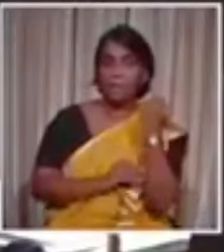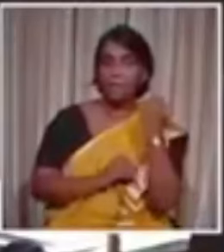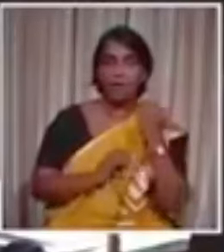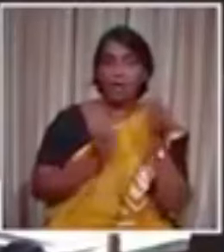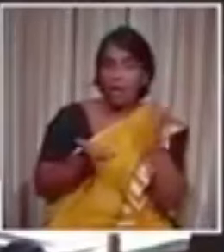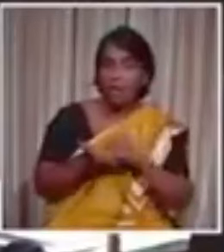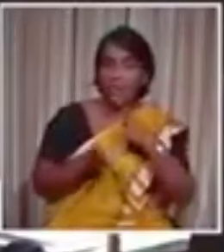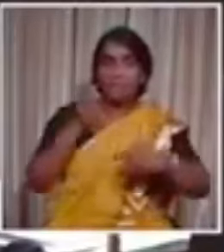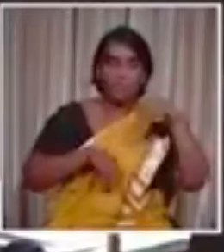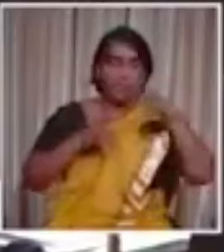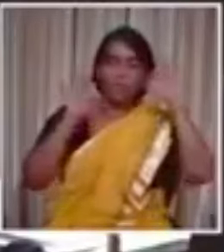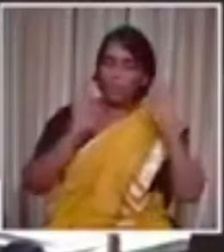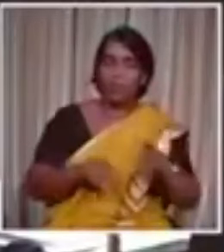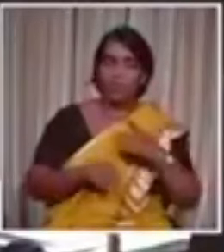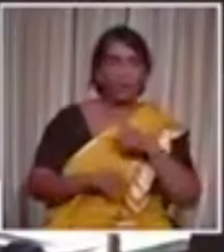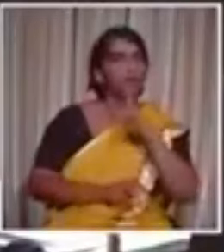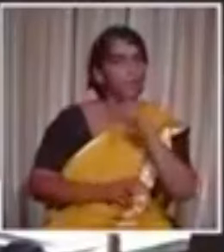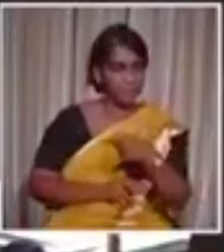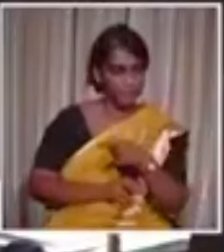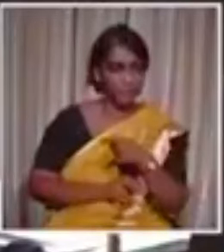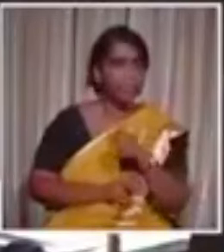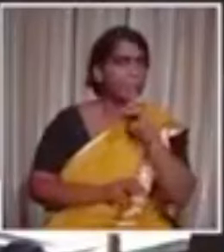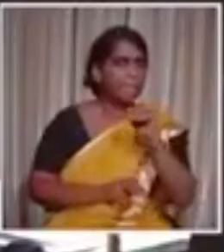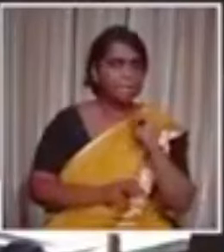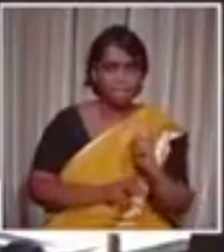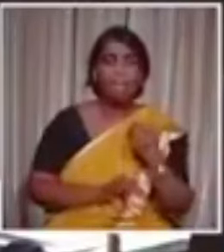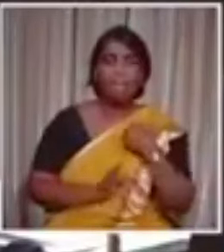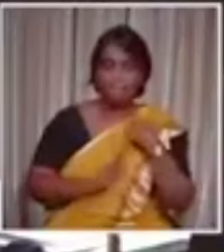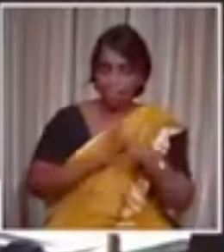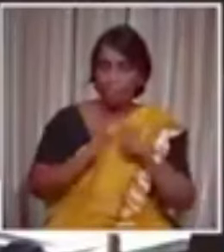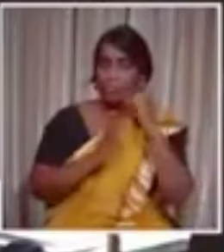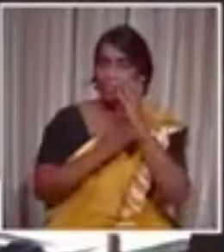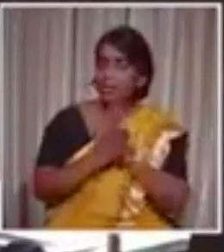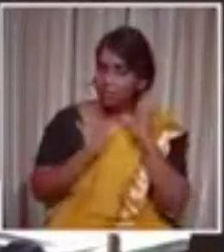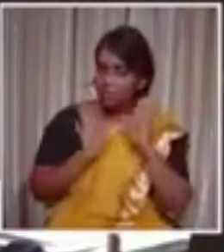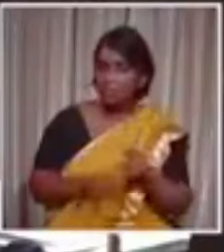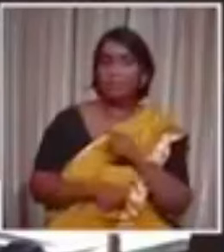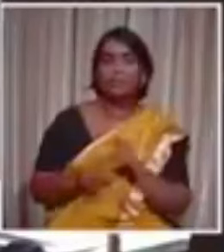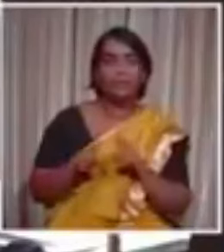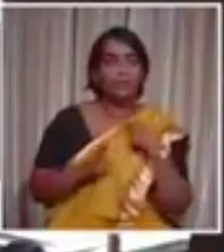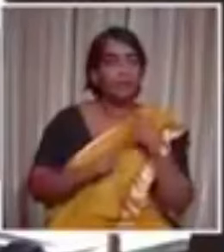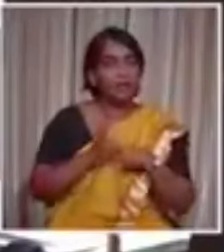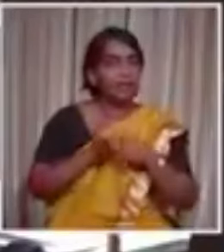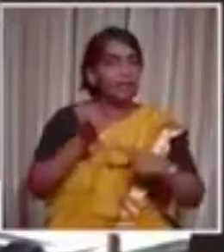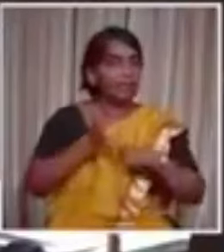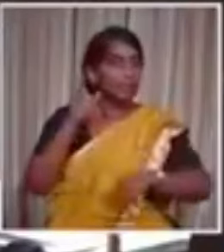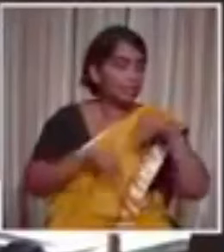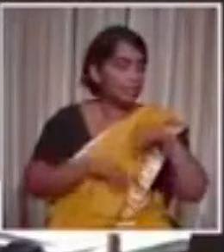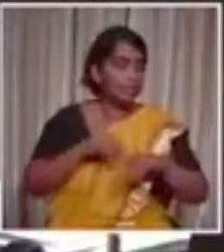නොයෙදෙන කෙනෙක් විය යුතුයි. ඇයි අපි එහෙම කියන්නේ? අපේ මේ රටේ විවස්ථාව අනුවත් අපේ රටේ දේශපාලන සංස්කෘතිය